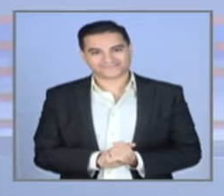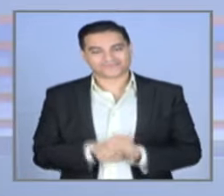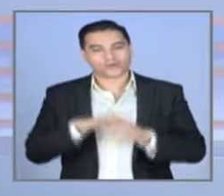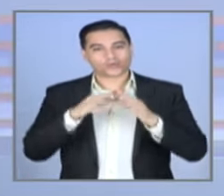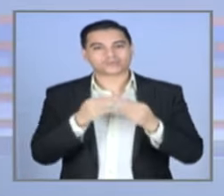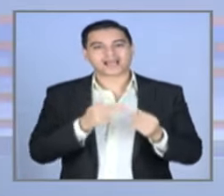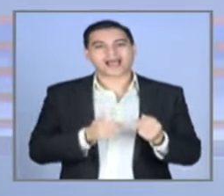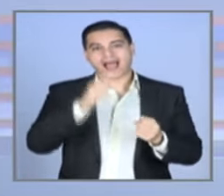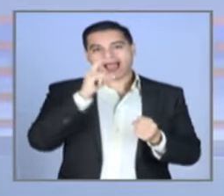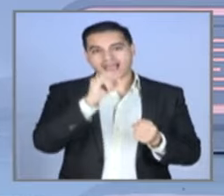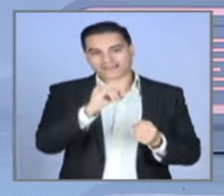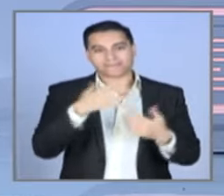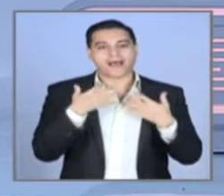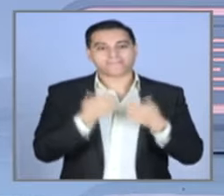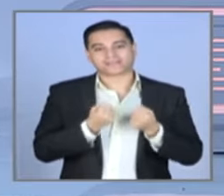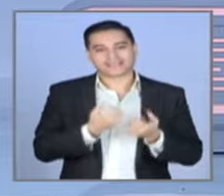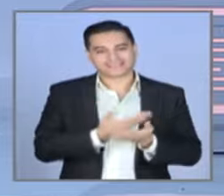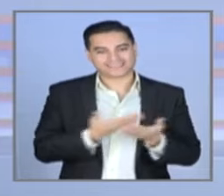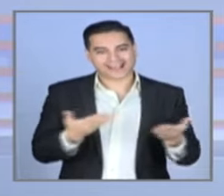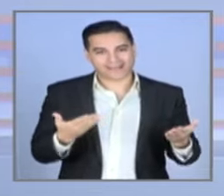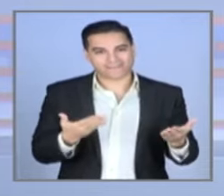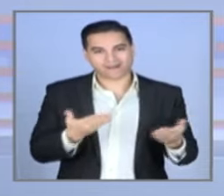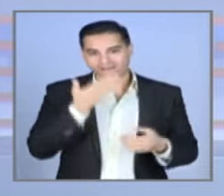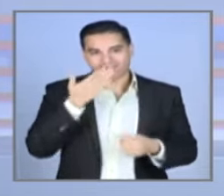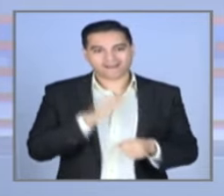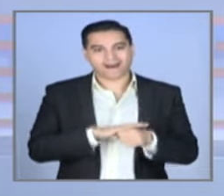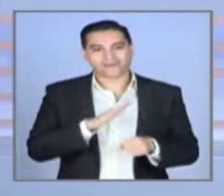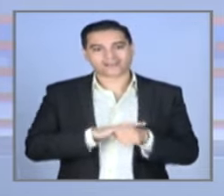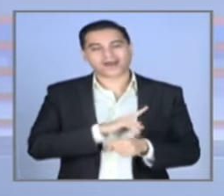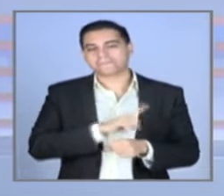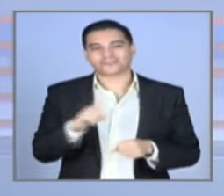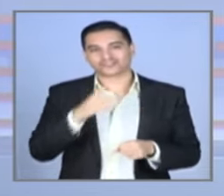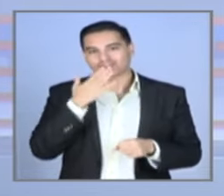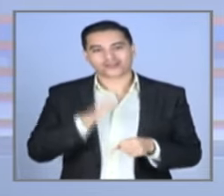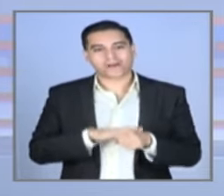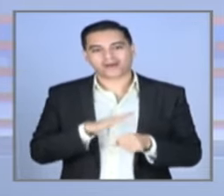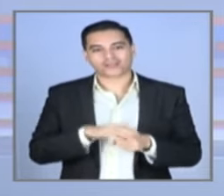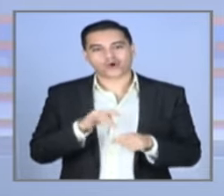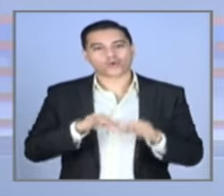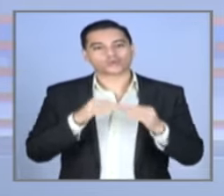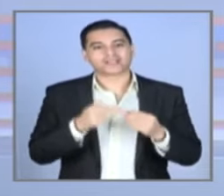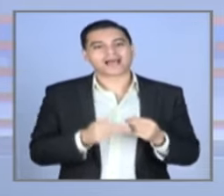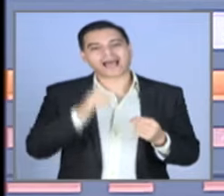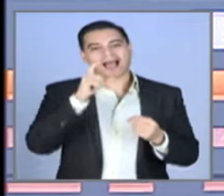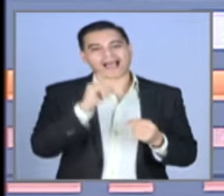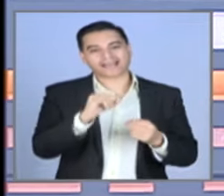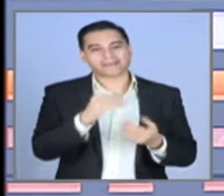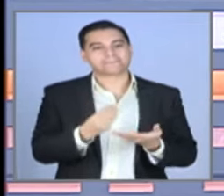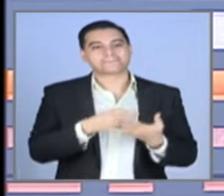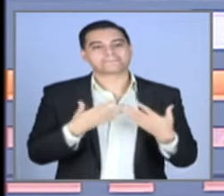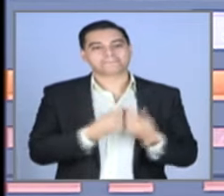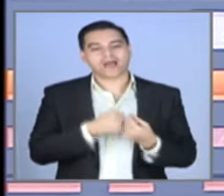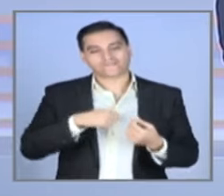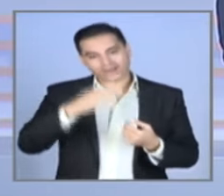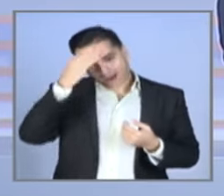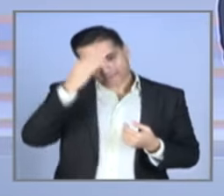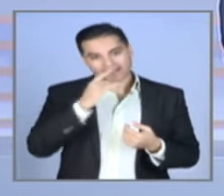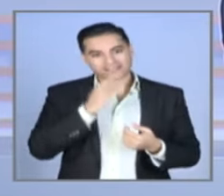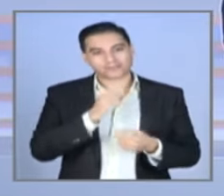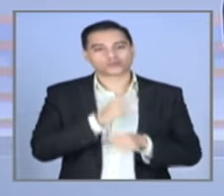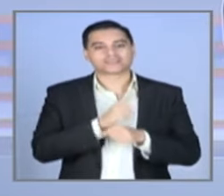عيلة غانم الحمد لله على السلامة. الله يسلمك. رمضان ما بقاش رمضان خلاص من غير عيلة غانم معانا في العباقرة. لا عم طيب. استاذ